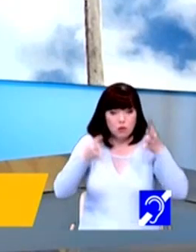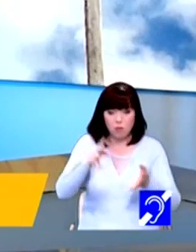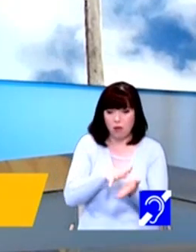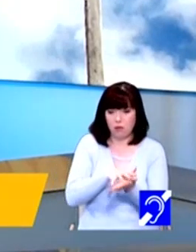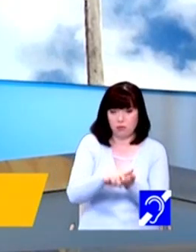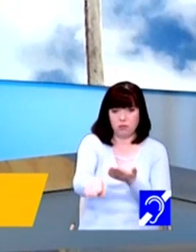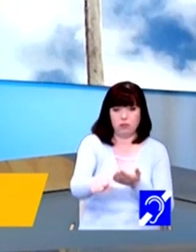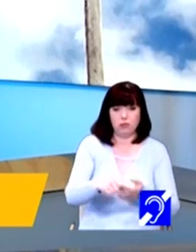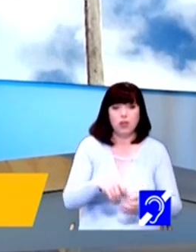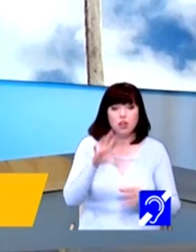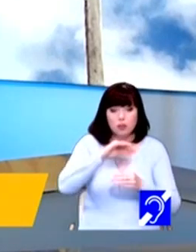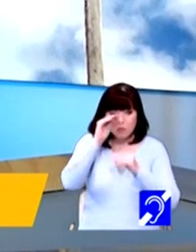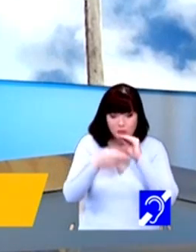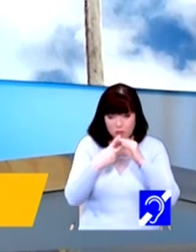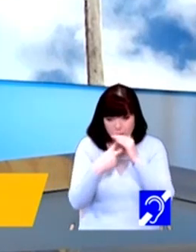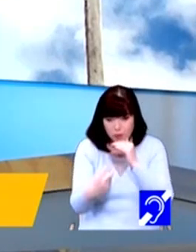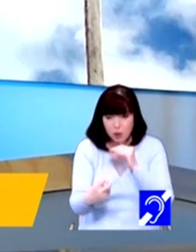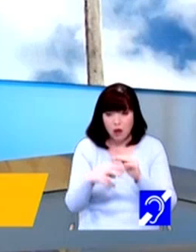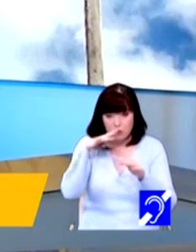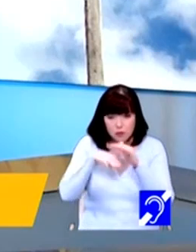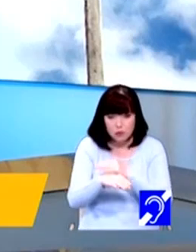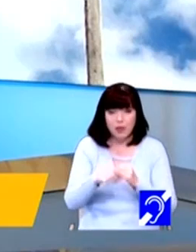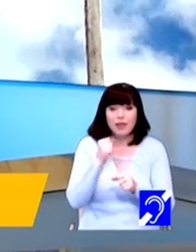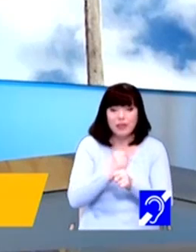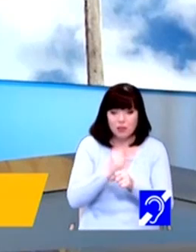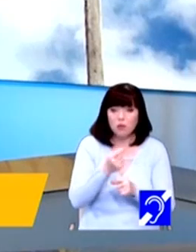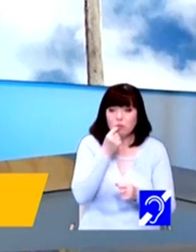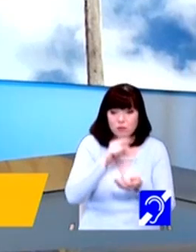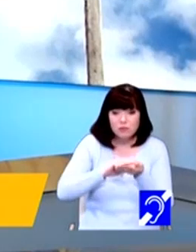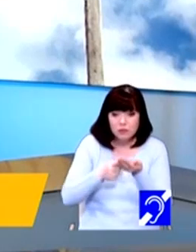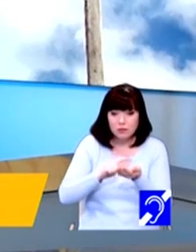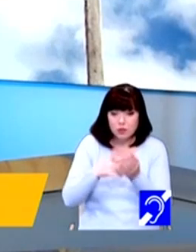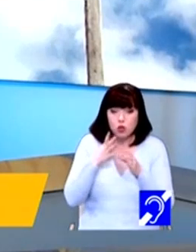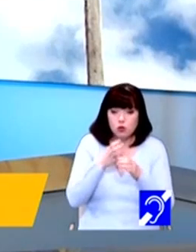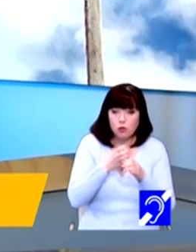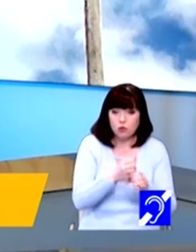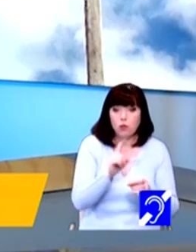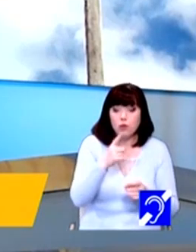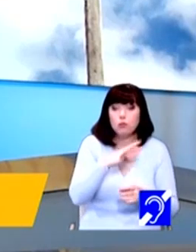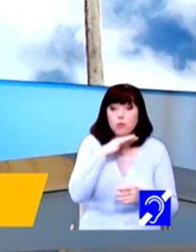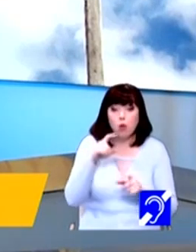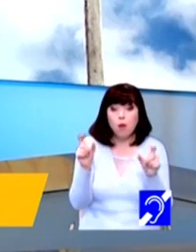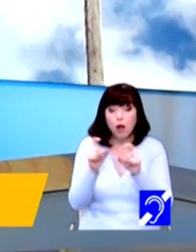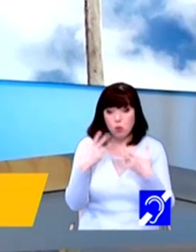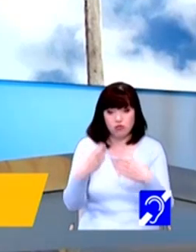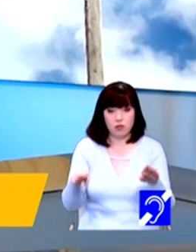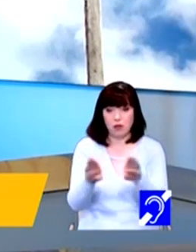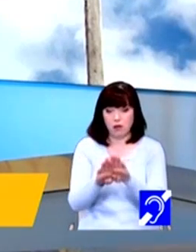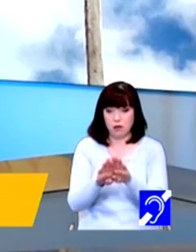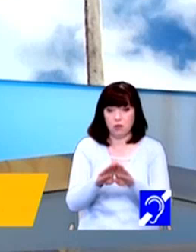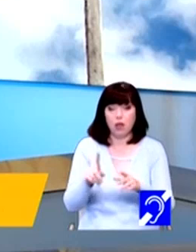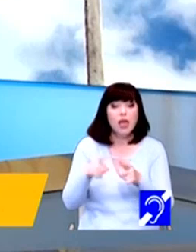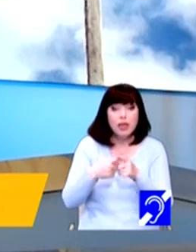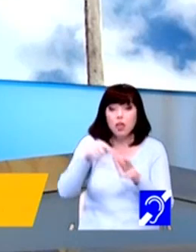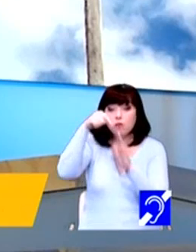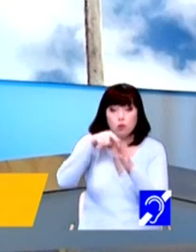pământul. Ascunși în adăposturi, oamenii își fac rații tot mai mici de alimente, pentru că cele mai multe magazine sunt închise, ori nu